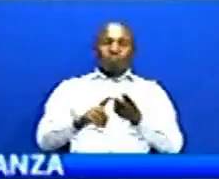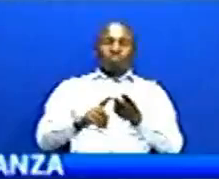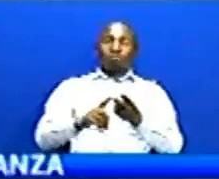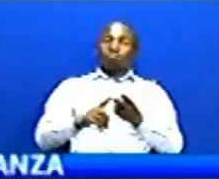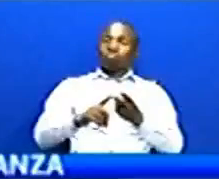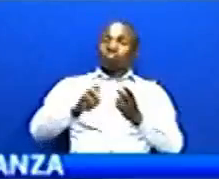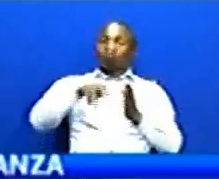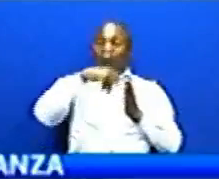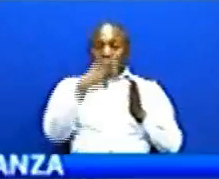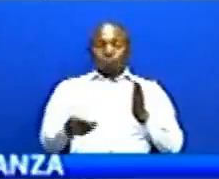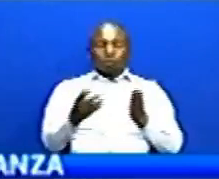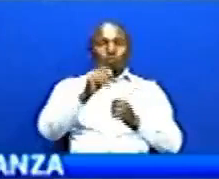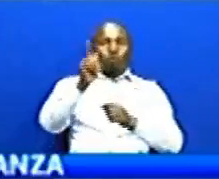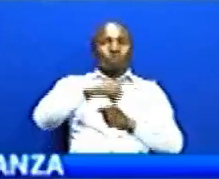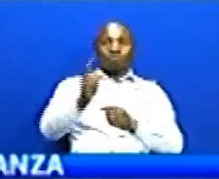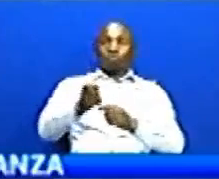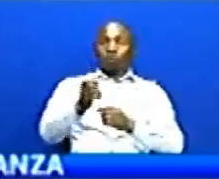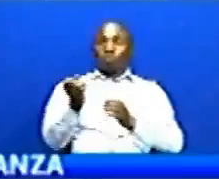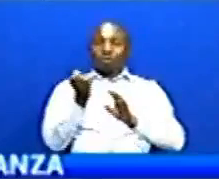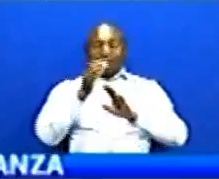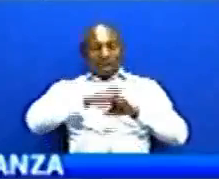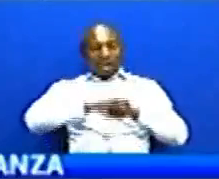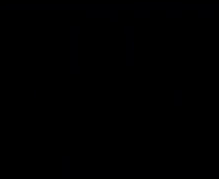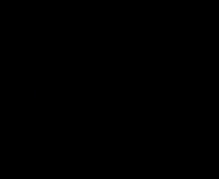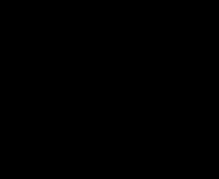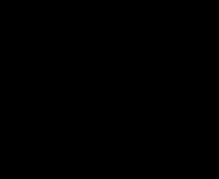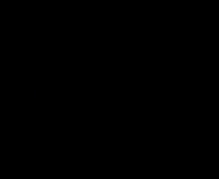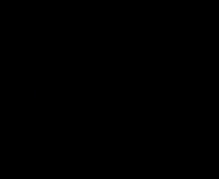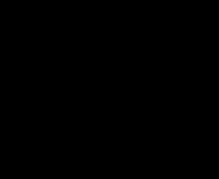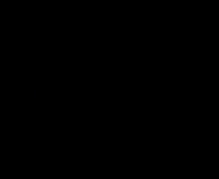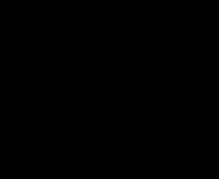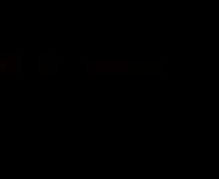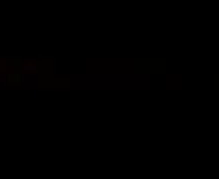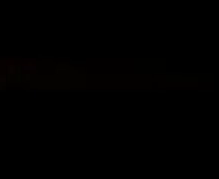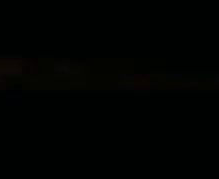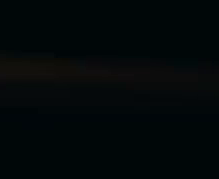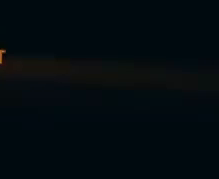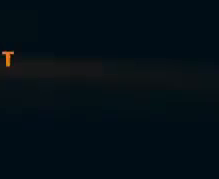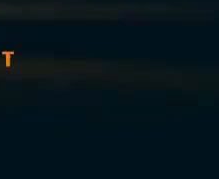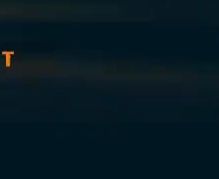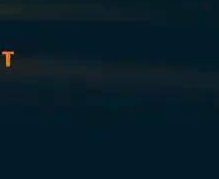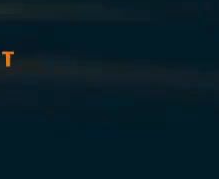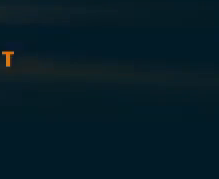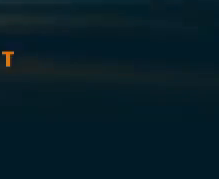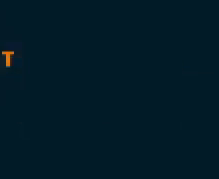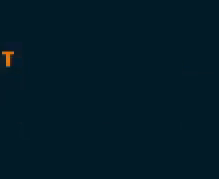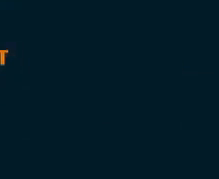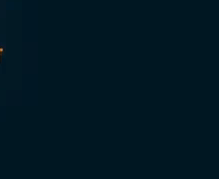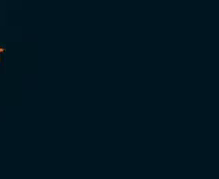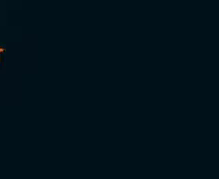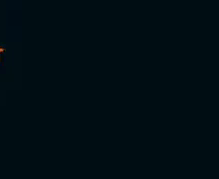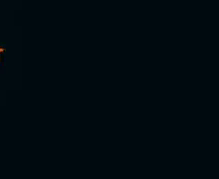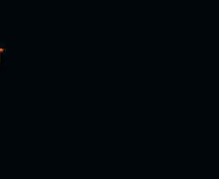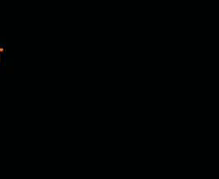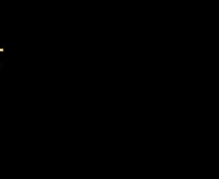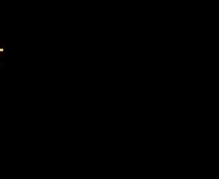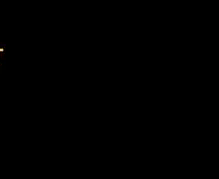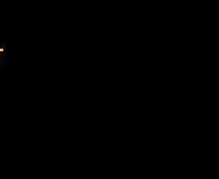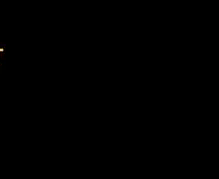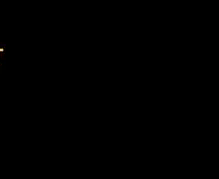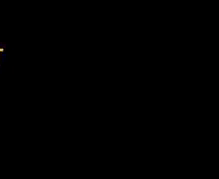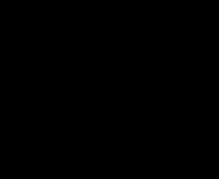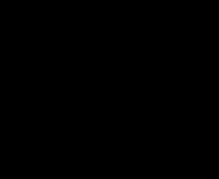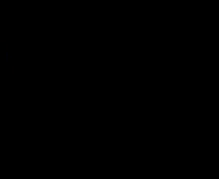kwa kukosa maelekezo, au kukosa maelekezo. Kitu ambacho make your day right. Gilly Bonny Online